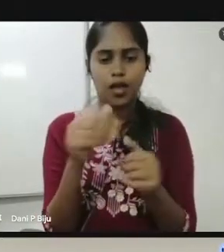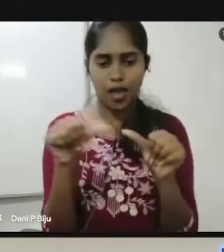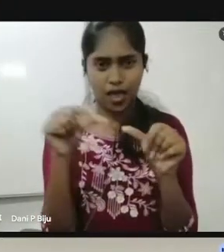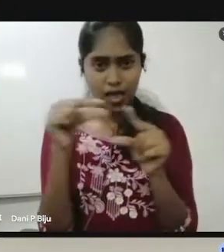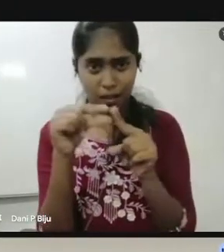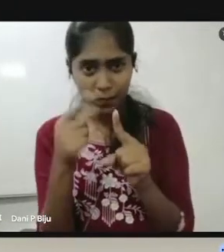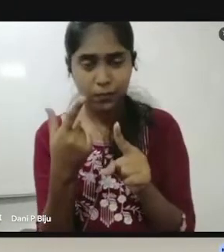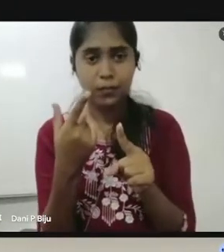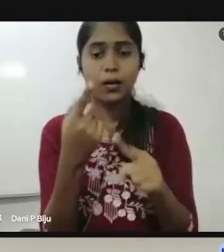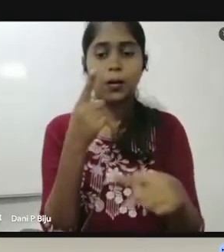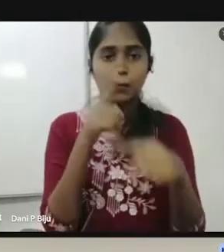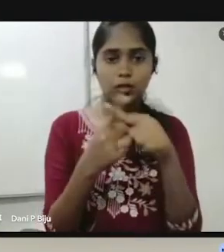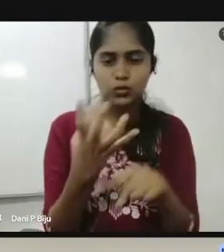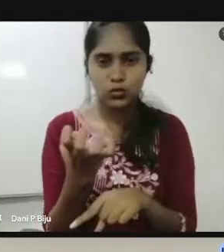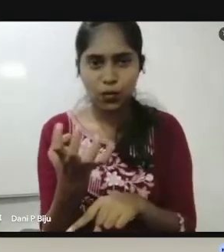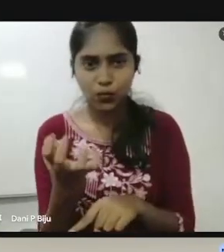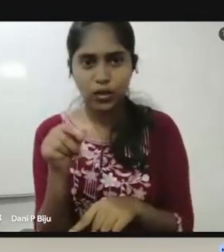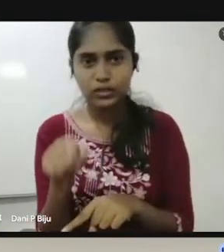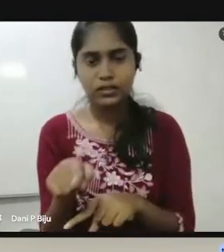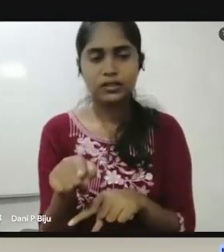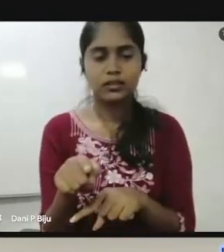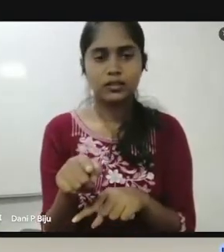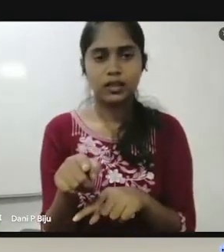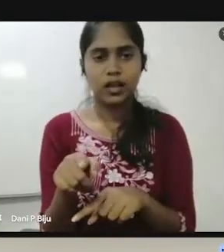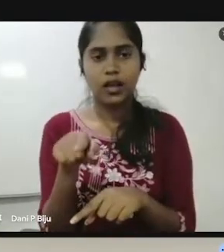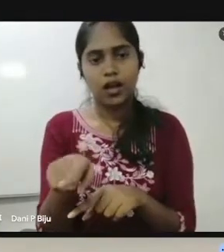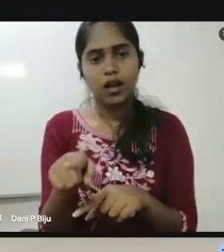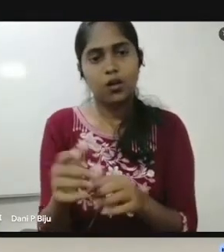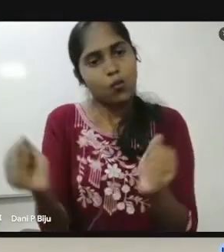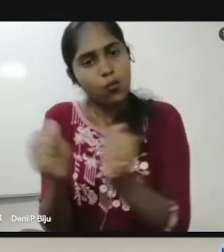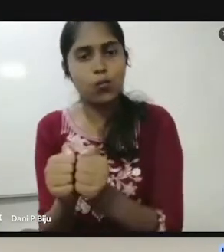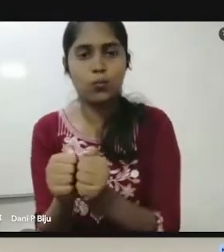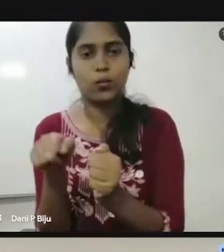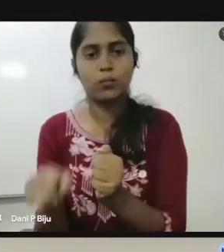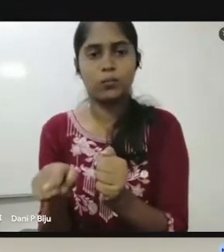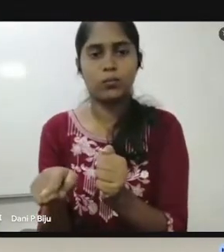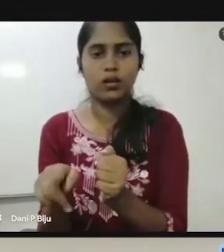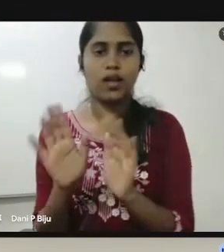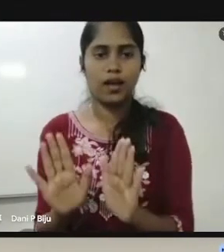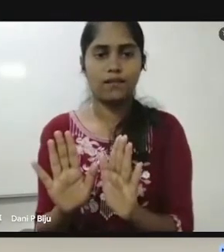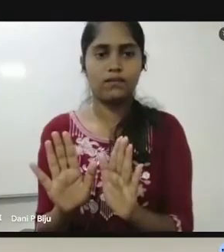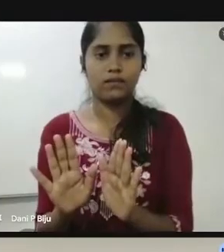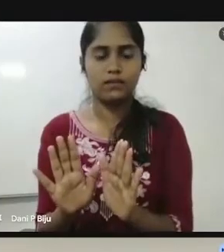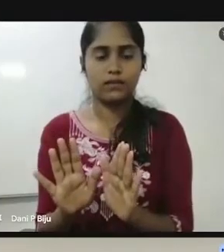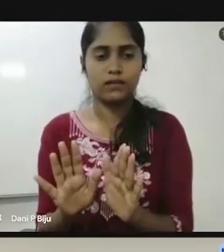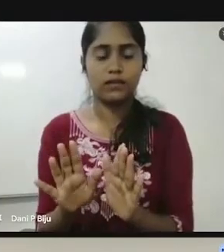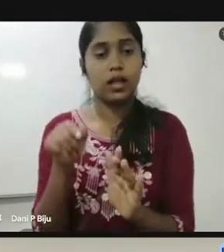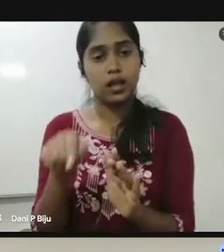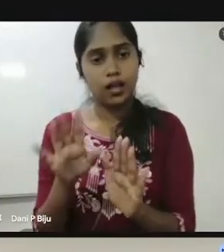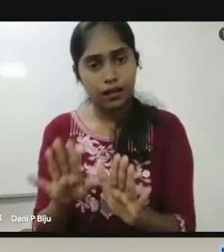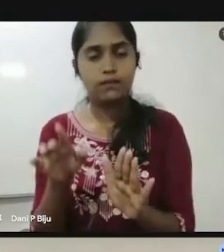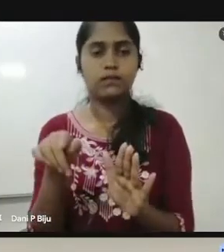ഡിവൈസോട് കൂടിയാണ് വരുന്നത്. അതിൽ മറ്റൊരു ആപ്ലിക്കേഷൻ നമുക്ക് റൺ ചെയ്യാനായിട്ട് പറ്റത്തില്ല. അങ്ങനെയുള്ള ഡിവൈസസിനെയാണ് നമ്മൾ ഡെഡിക്കേറ്റഡ്